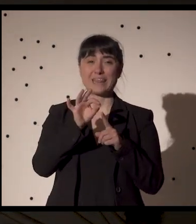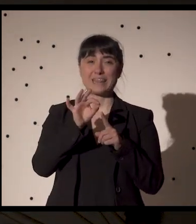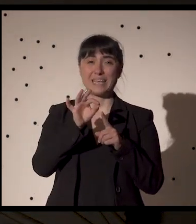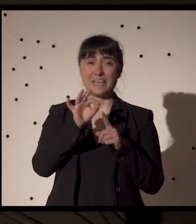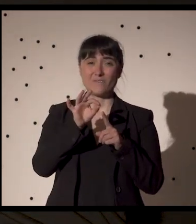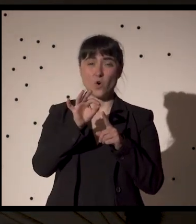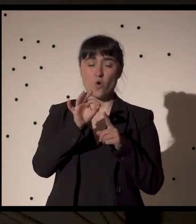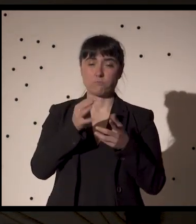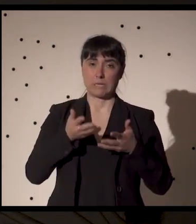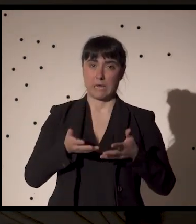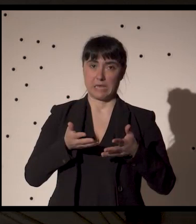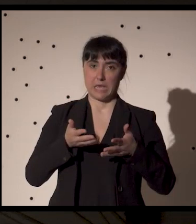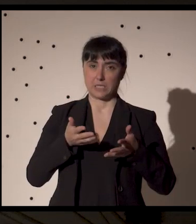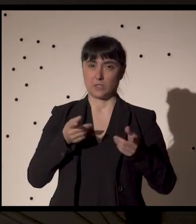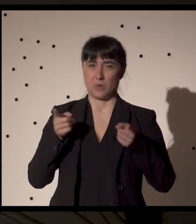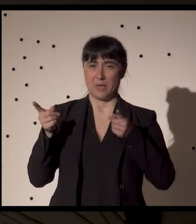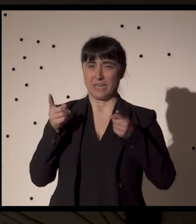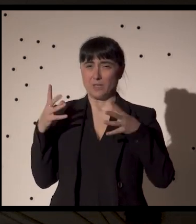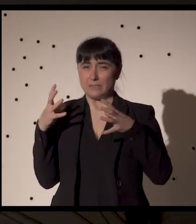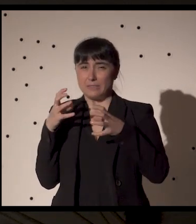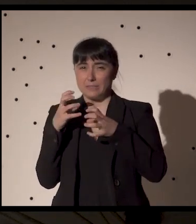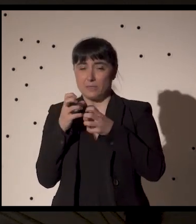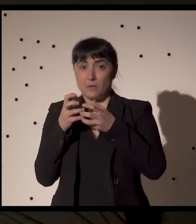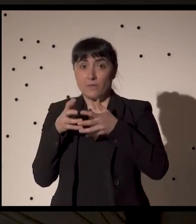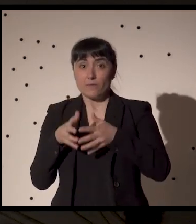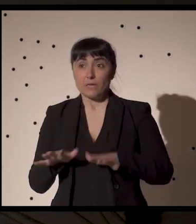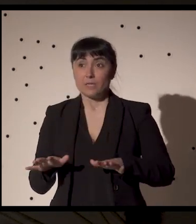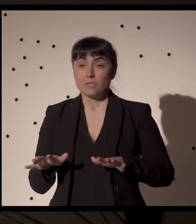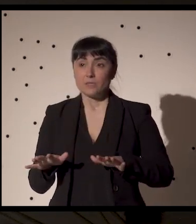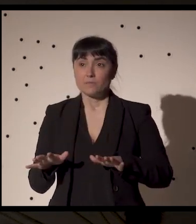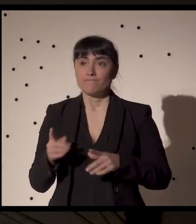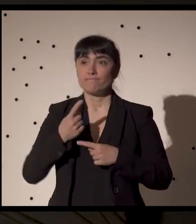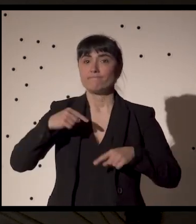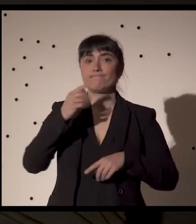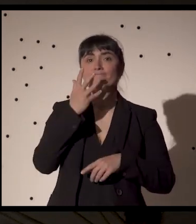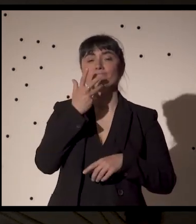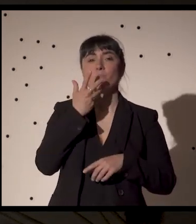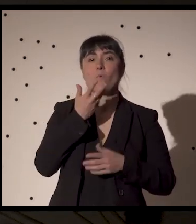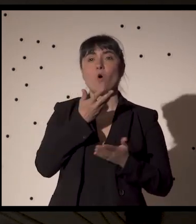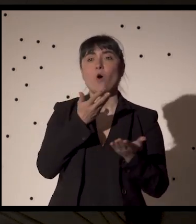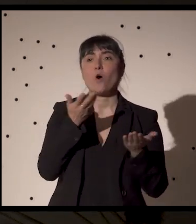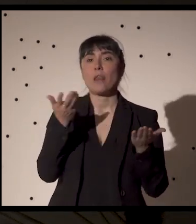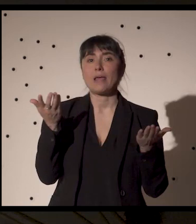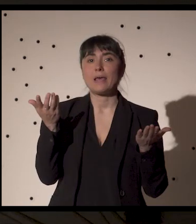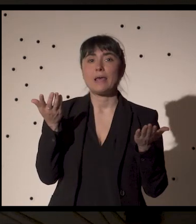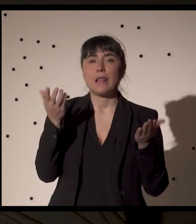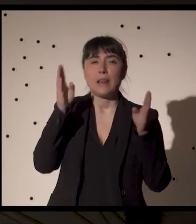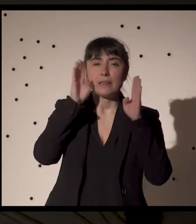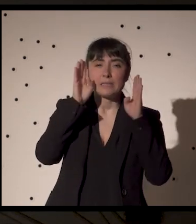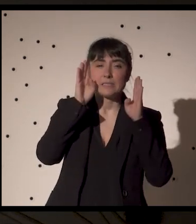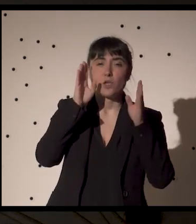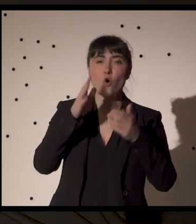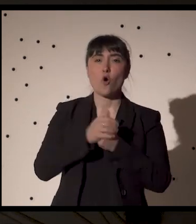anni Bui è stato quello di fare in modo che il che la l'attenzione e l'affezione e la